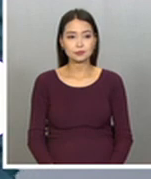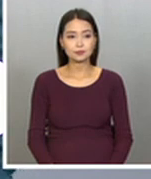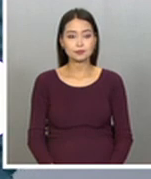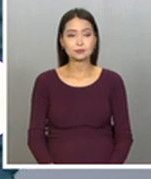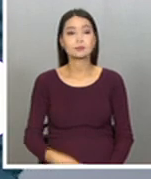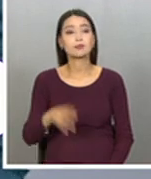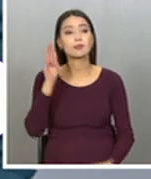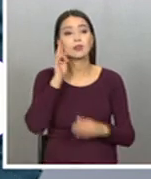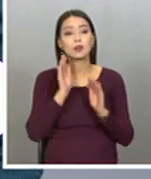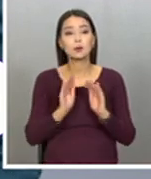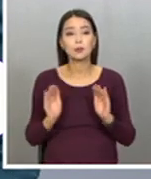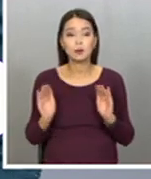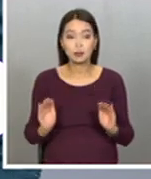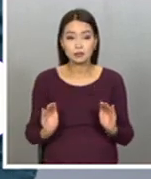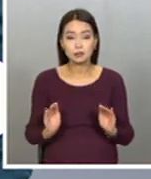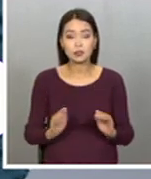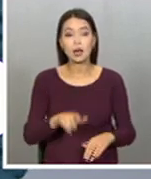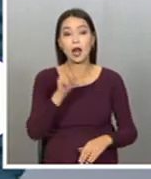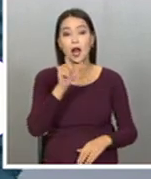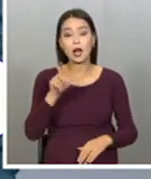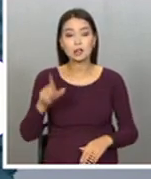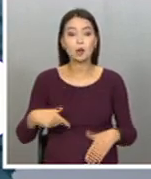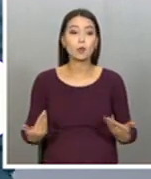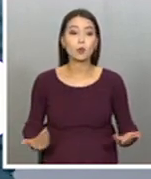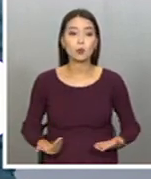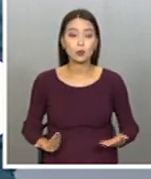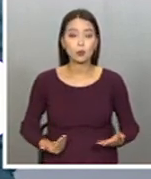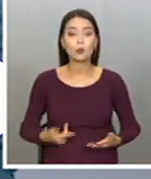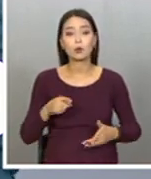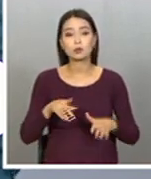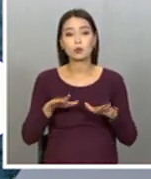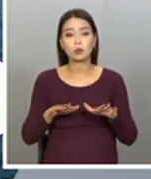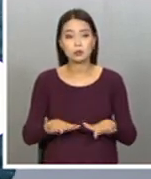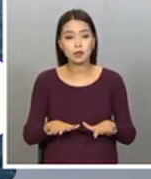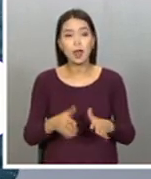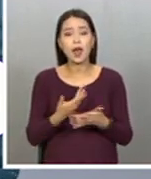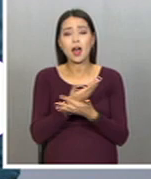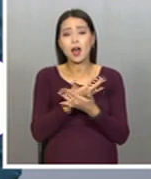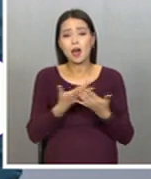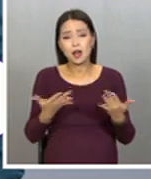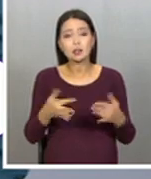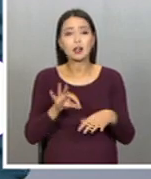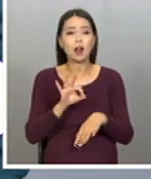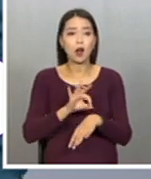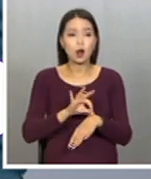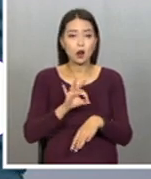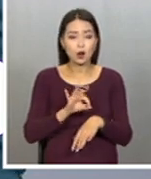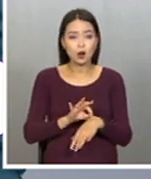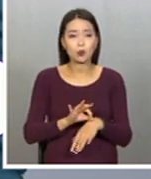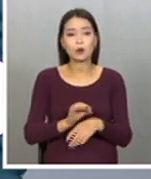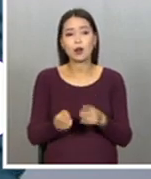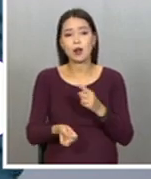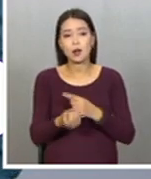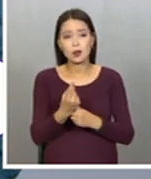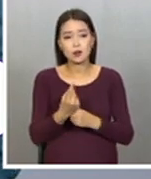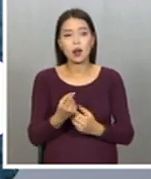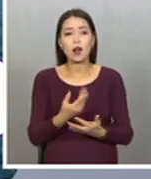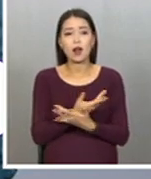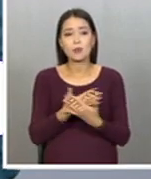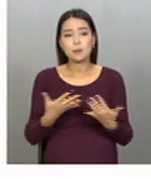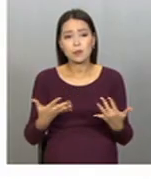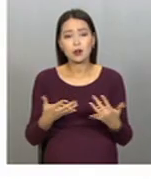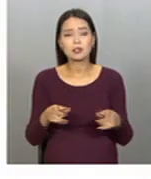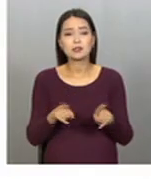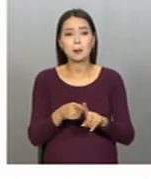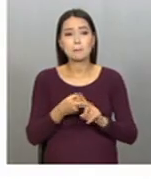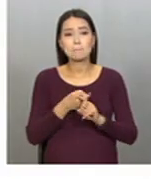Оқушылар, адам өмір сүретін ортада әртүрлі ауруларды тарататын әртүрлі